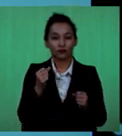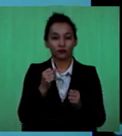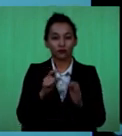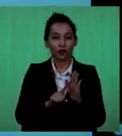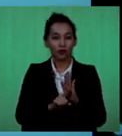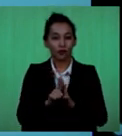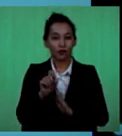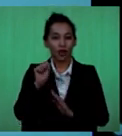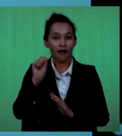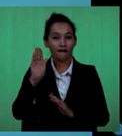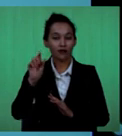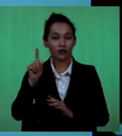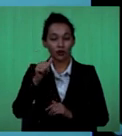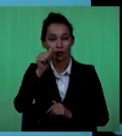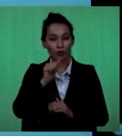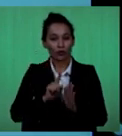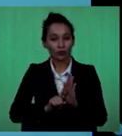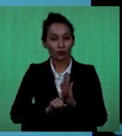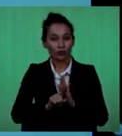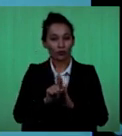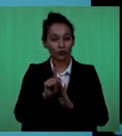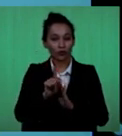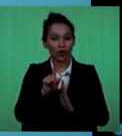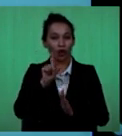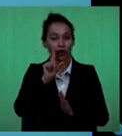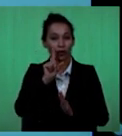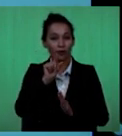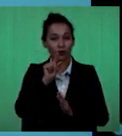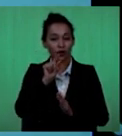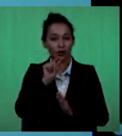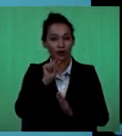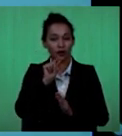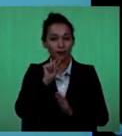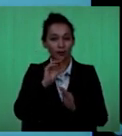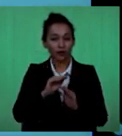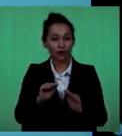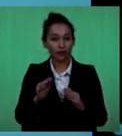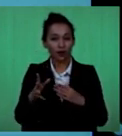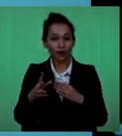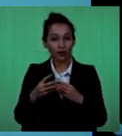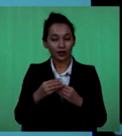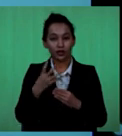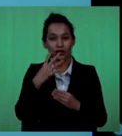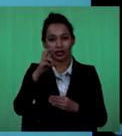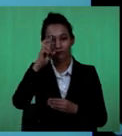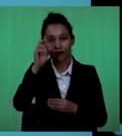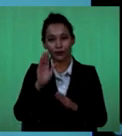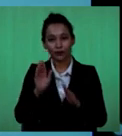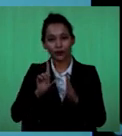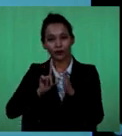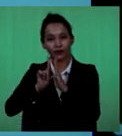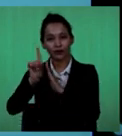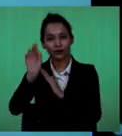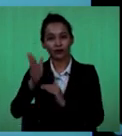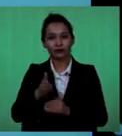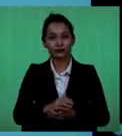oxirlarida qaldirg'och o'zi ochgan palaponlari, ya'ni oilasi bilan birgalikda issiq o'lkalarga uchib ketar